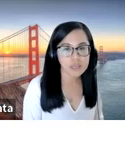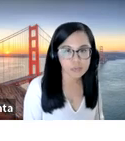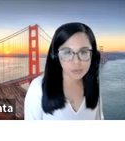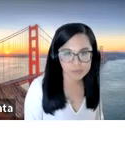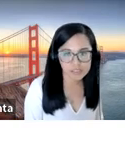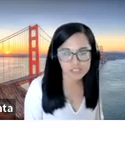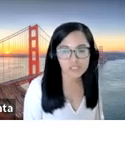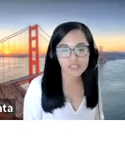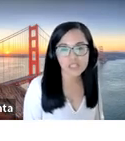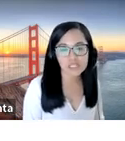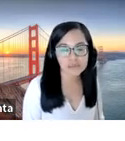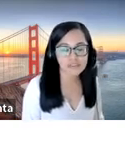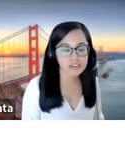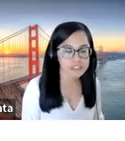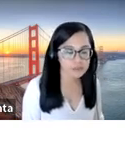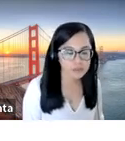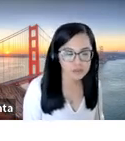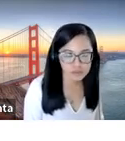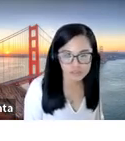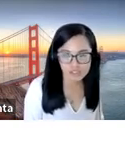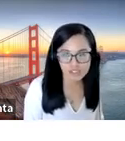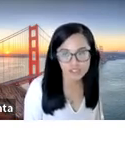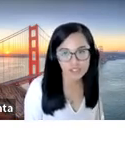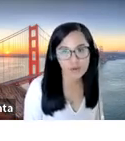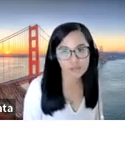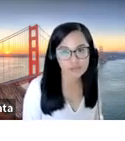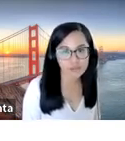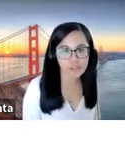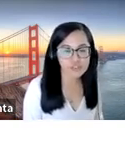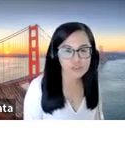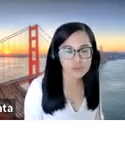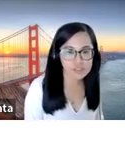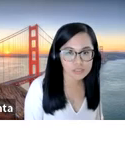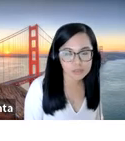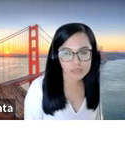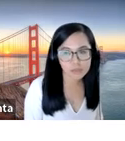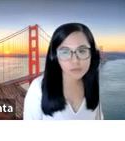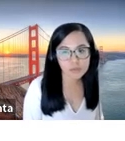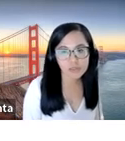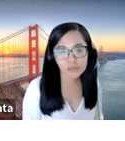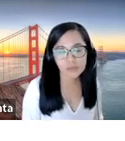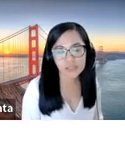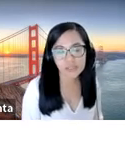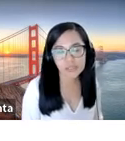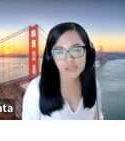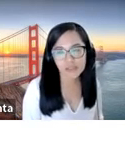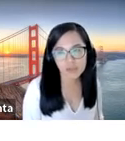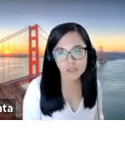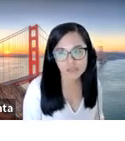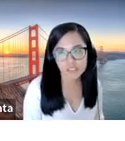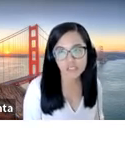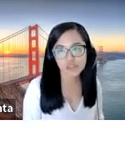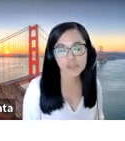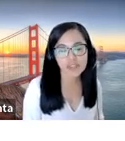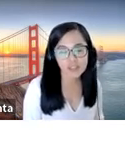employment. Very similar services that they offer to the TPP program and